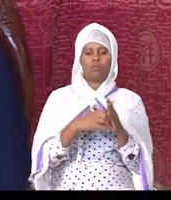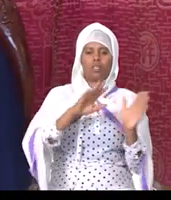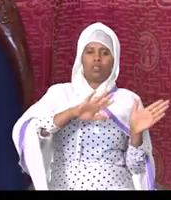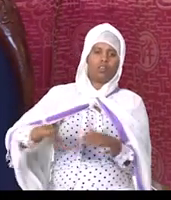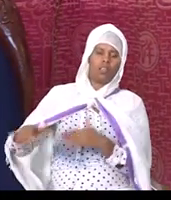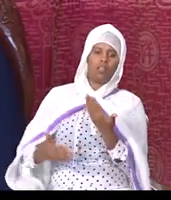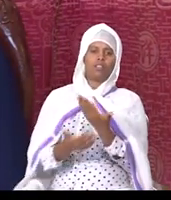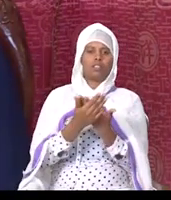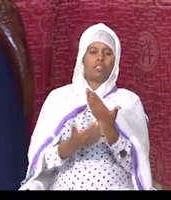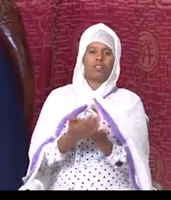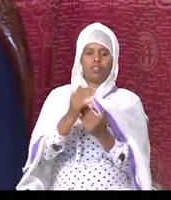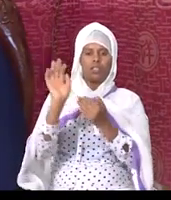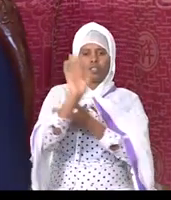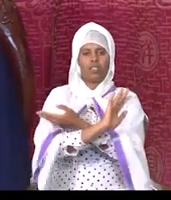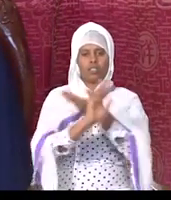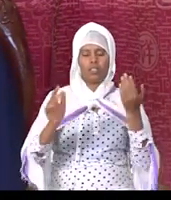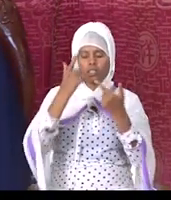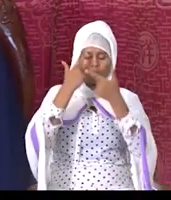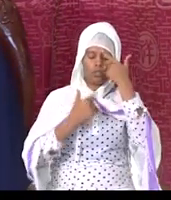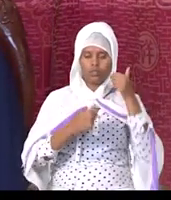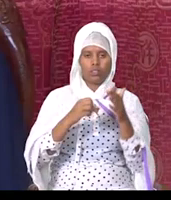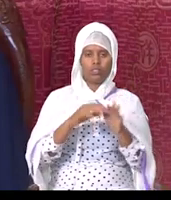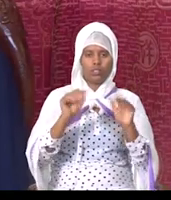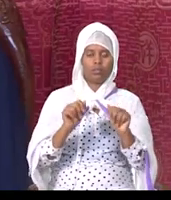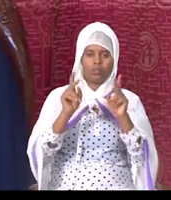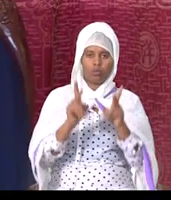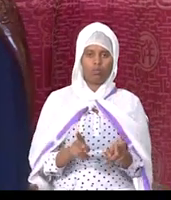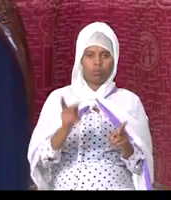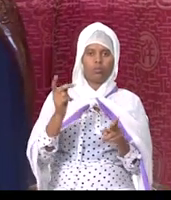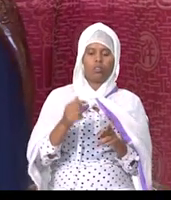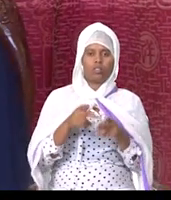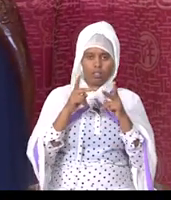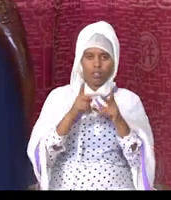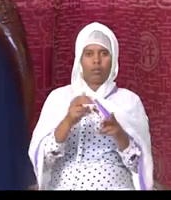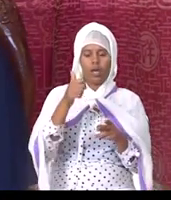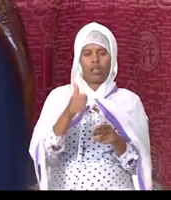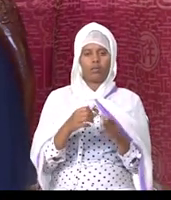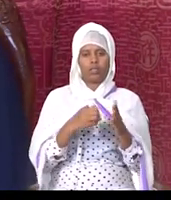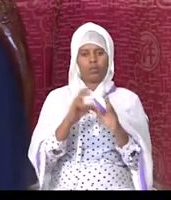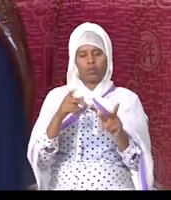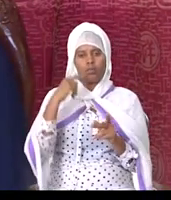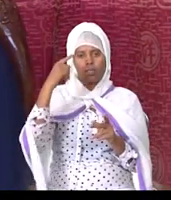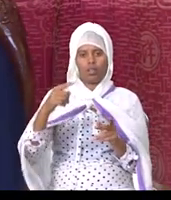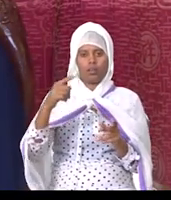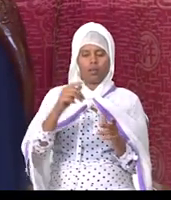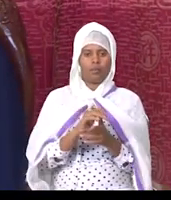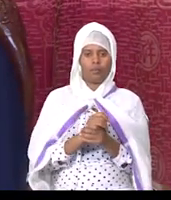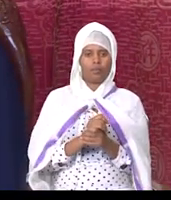ኣምላኽና ንምንታይ ተሓድገና ርድኣና ኣድሕነና ኢሎም ዝጉዕርዎ ስለ ዝነበሩ ክርስቶስ ኣምላኽና ከዓ ዳግማይ ኣዳም ስለ ዝኾነ ነዚ ቃል